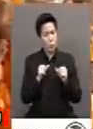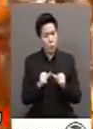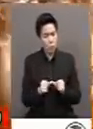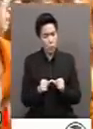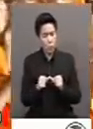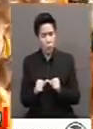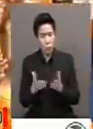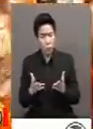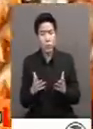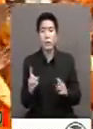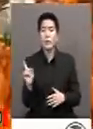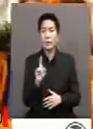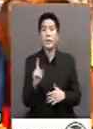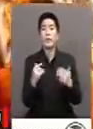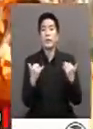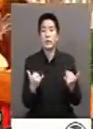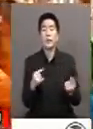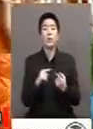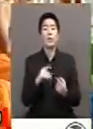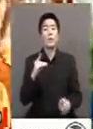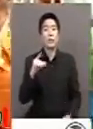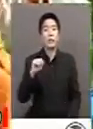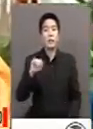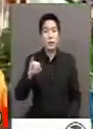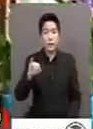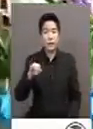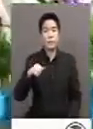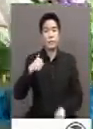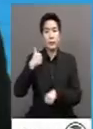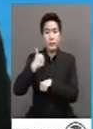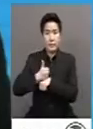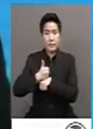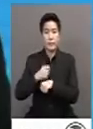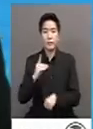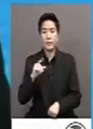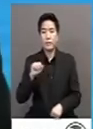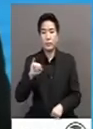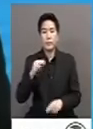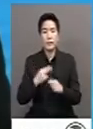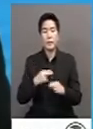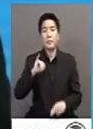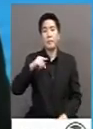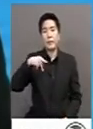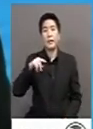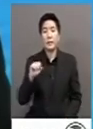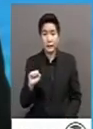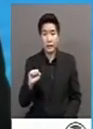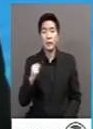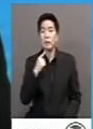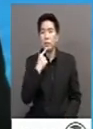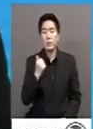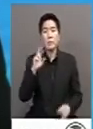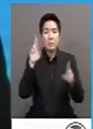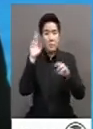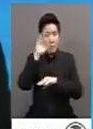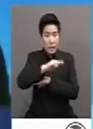อยู่ในวัดหรือเปล่านะคะล่าสุดมุมของ DSI คุณผู้ชมอธิบดี DSI นะคะพันตำรวจเอกไพศิษฐ์วงเมืองบอกว่าช่วงบ่ายที่ผ่